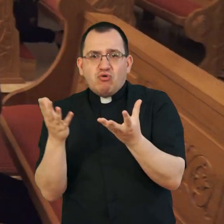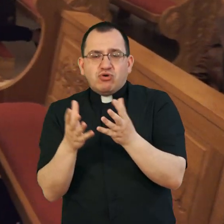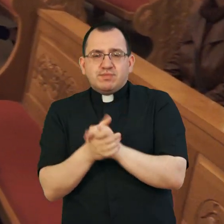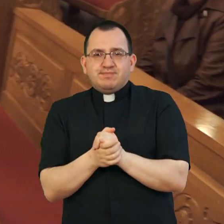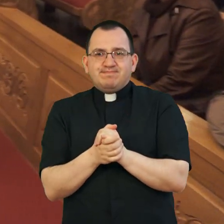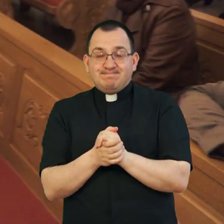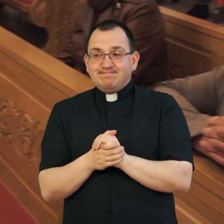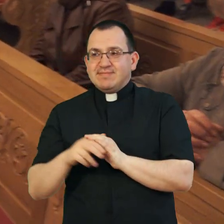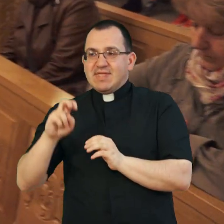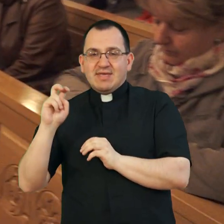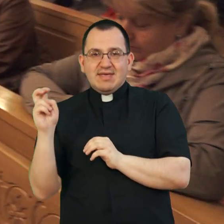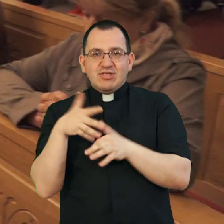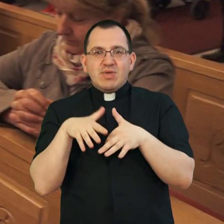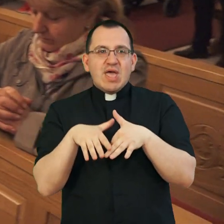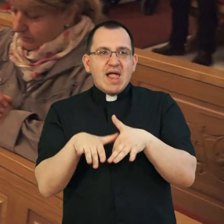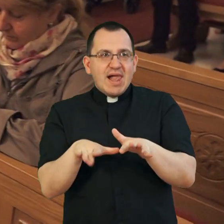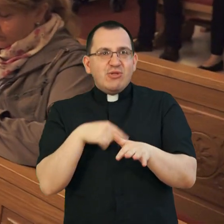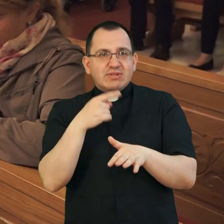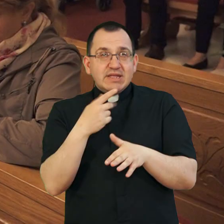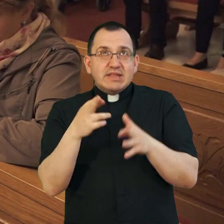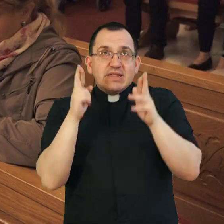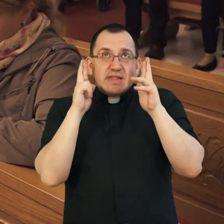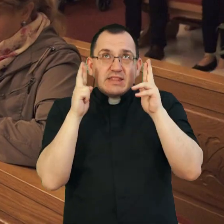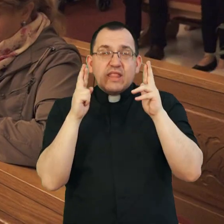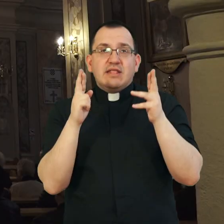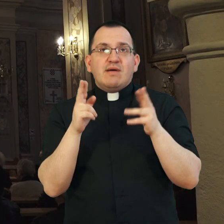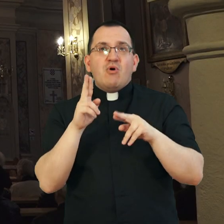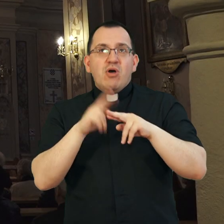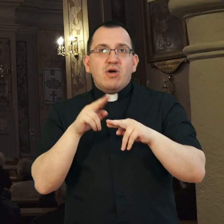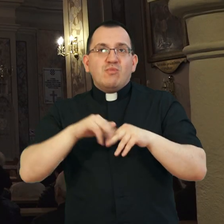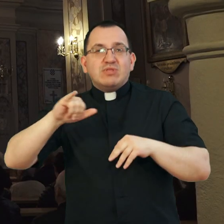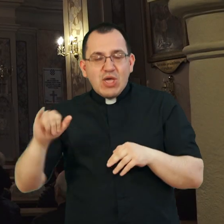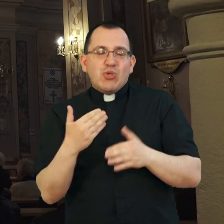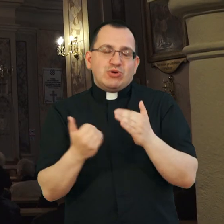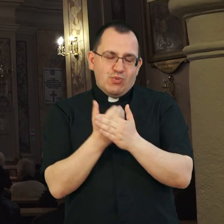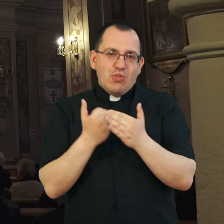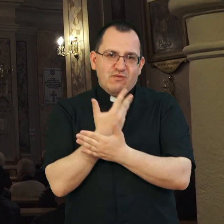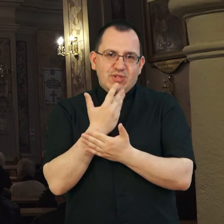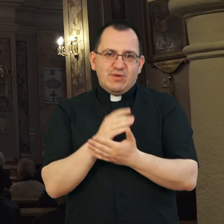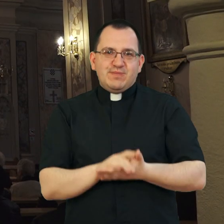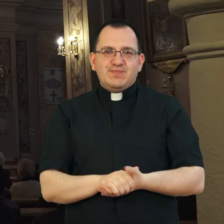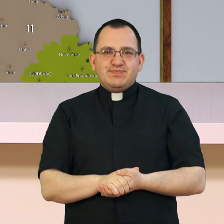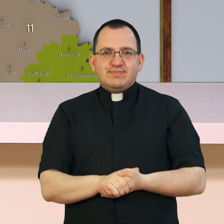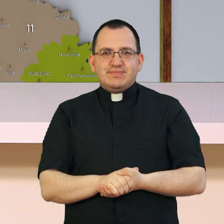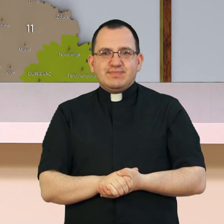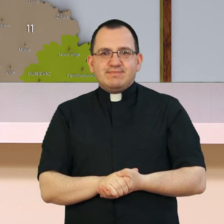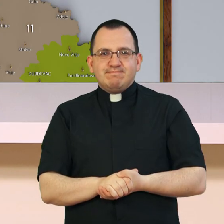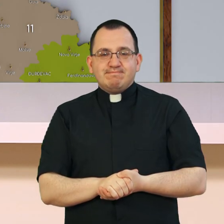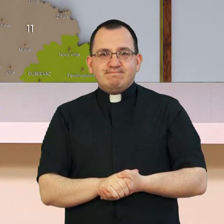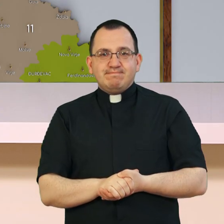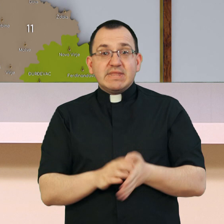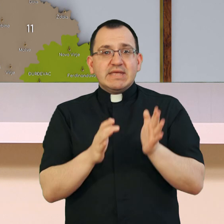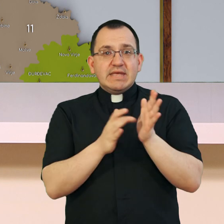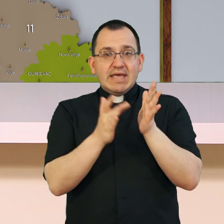Svi sudionici susreta izrazili su nadu u nastavak ovakvih druženja i susreta. S Isusom